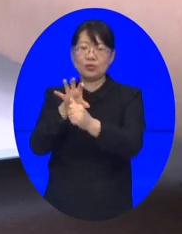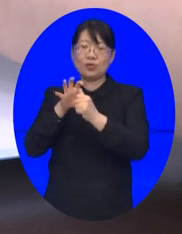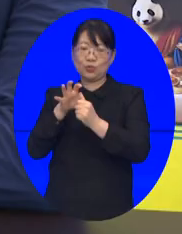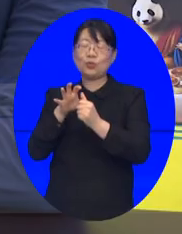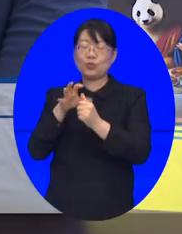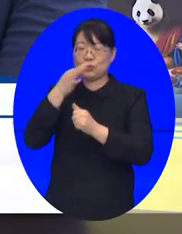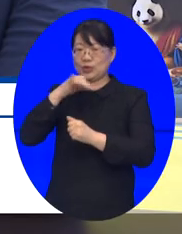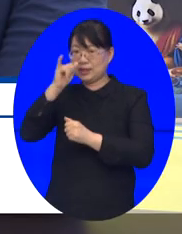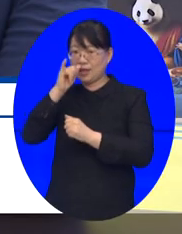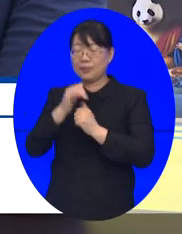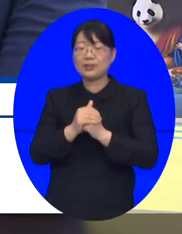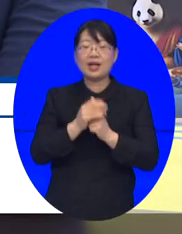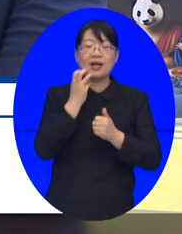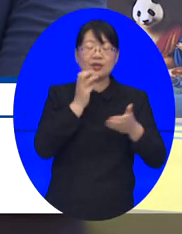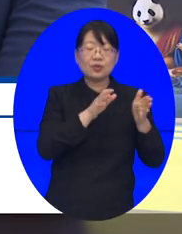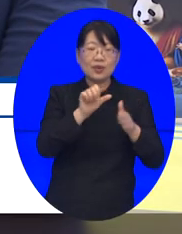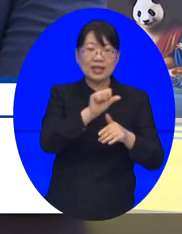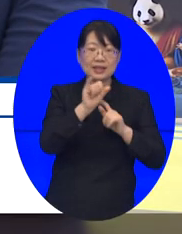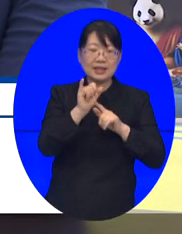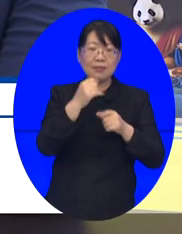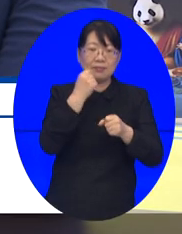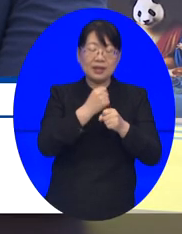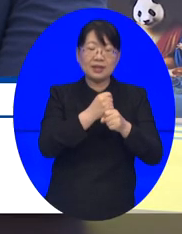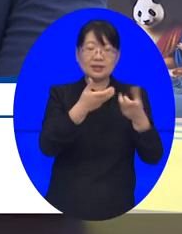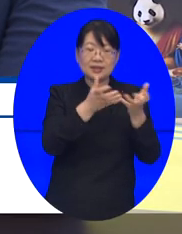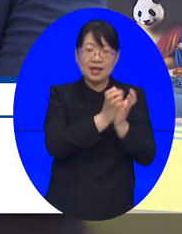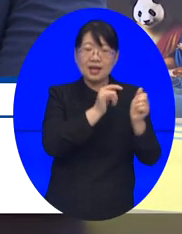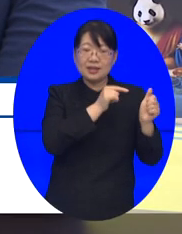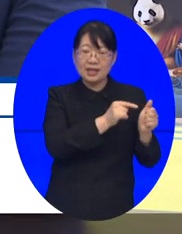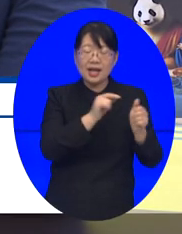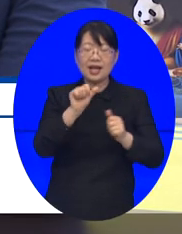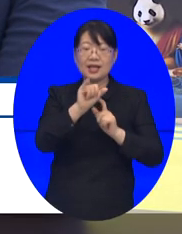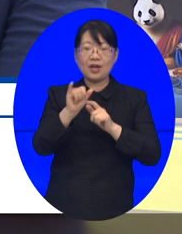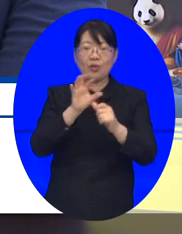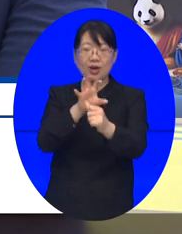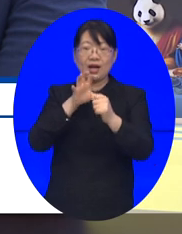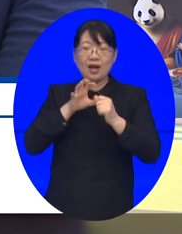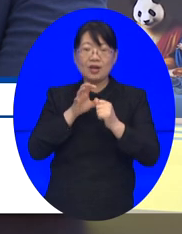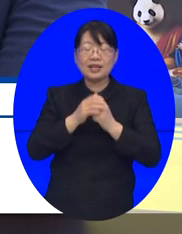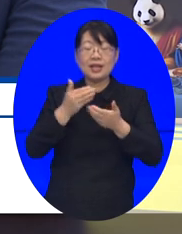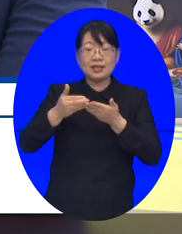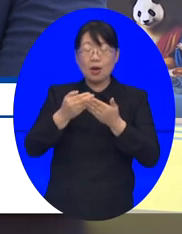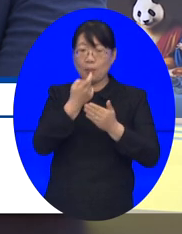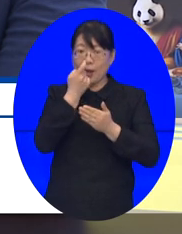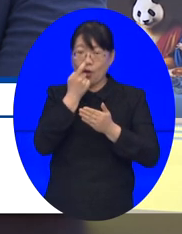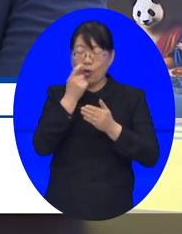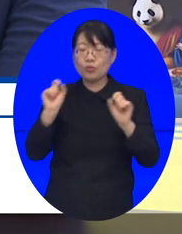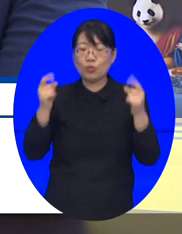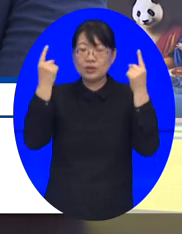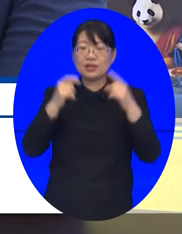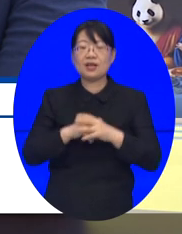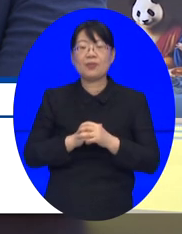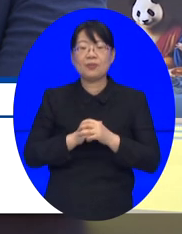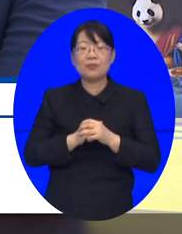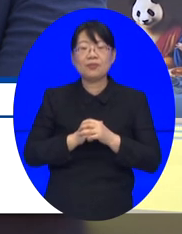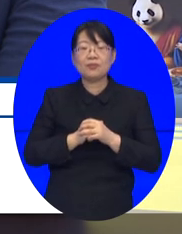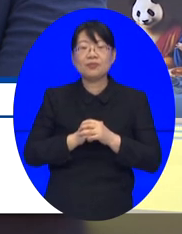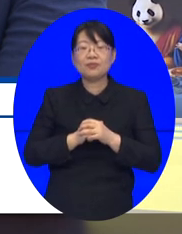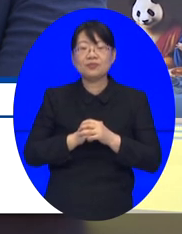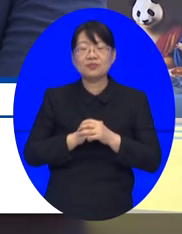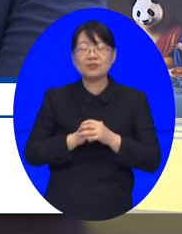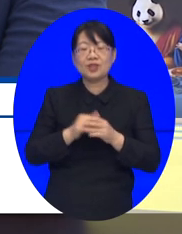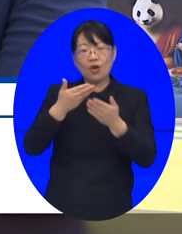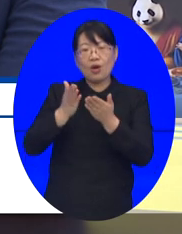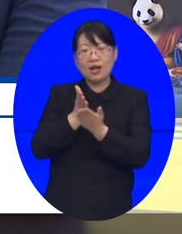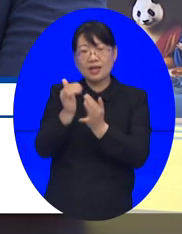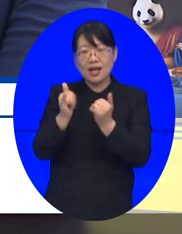되어줬습니다. 경기도 AI 창작단에서 AI를 활용하여 그림을 배우면서 화가의